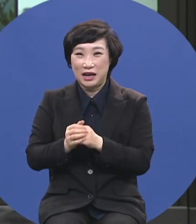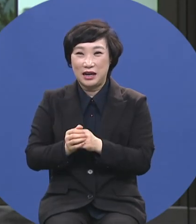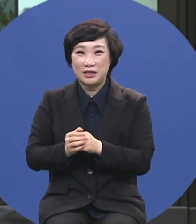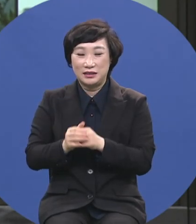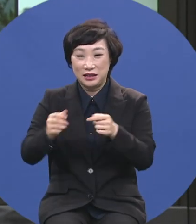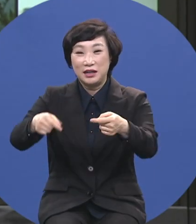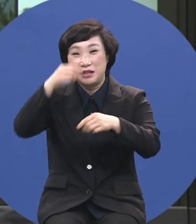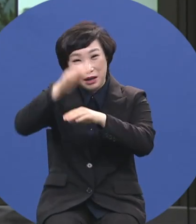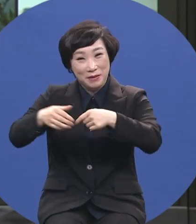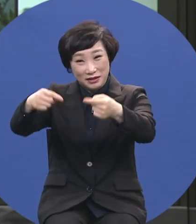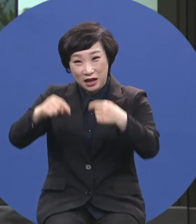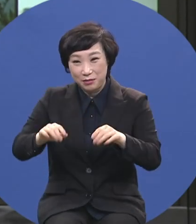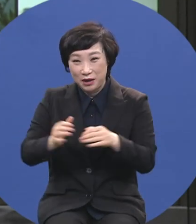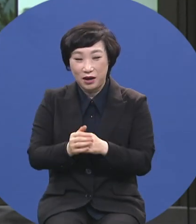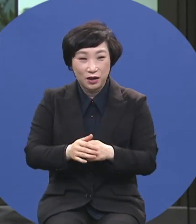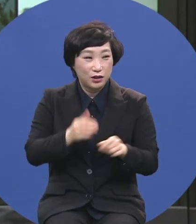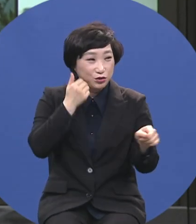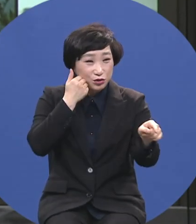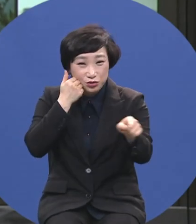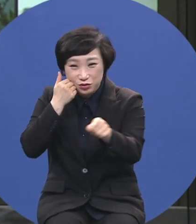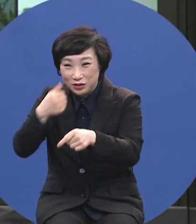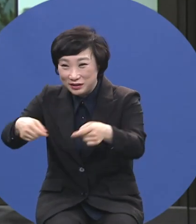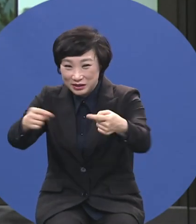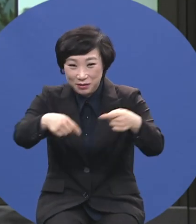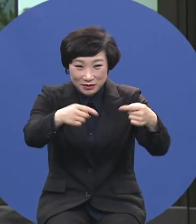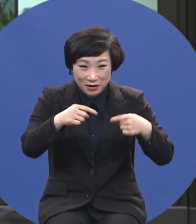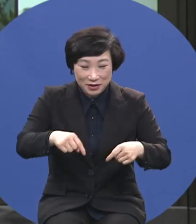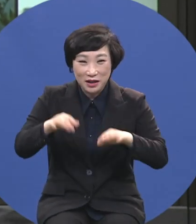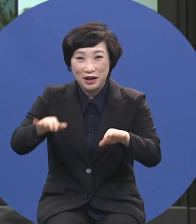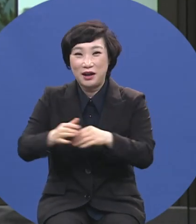그 교회를 세웠으며 내 속에서